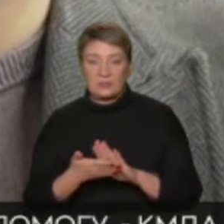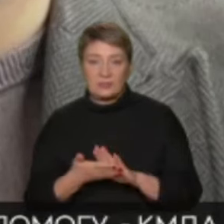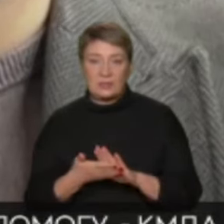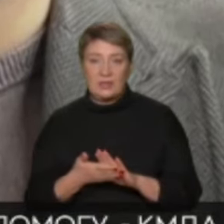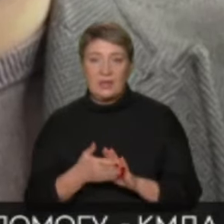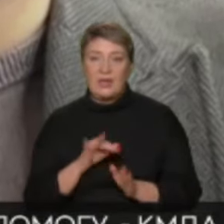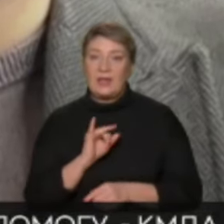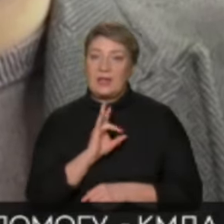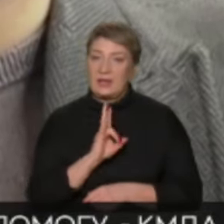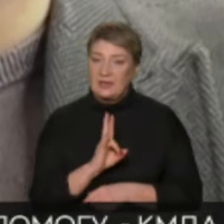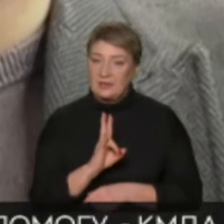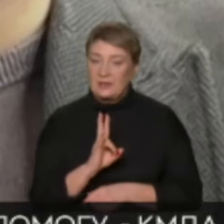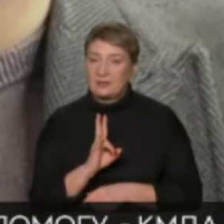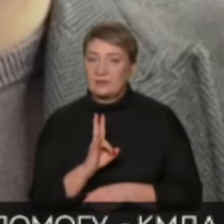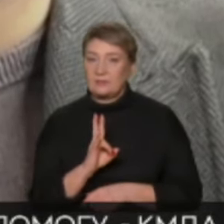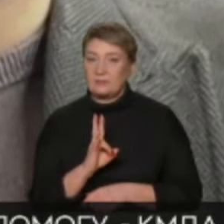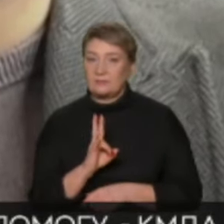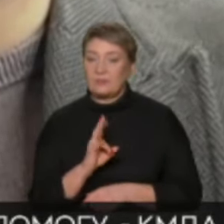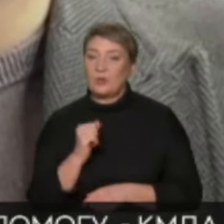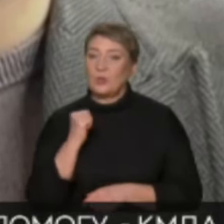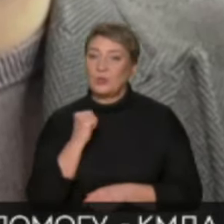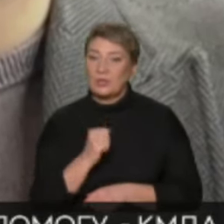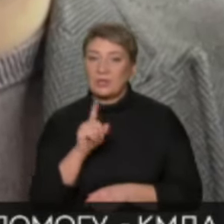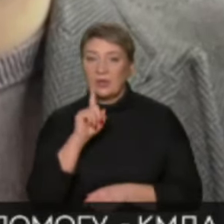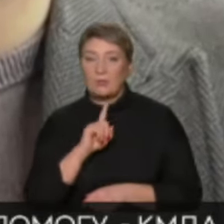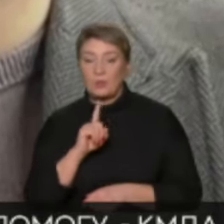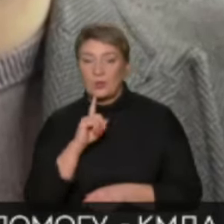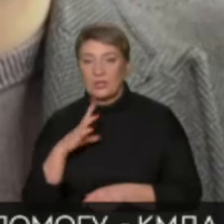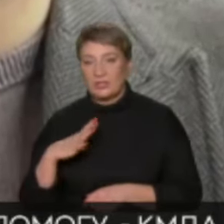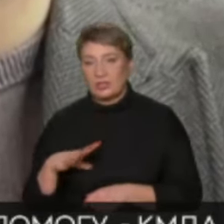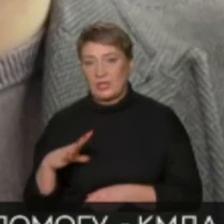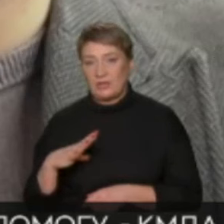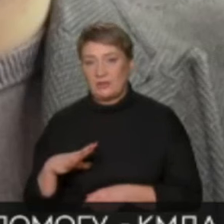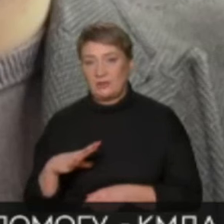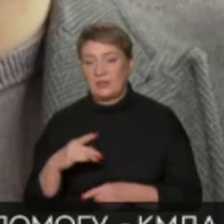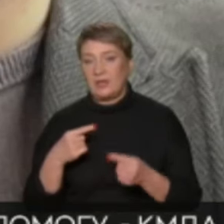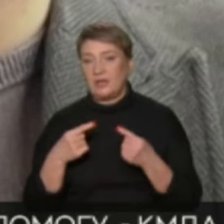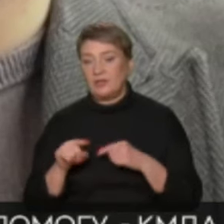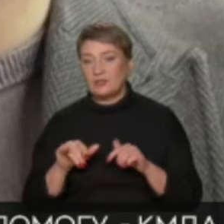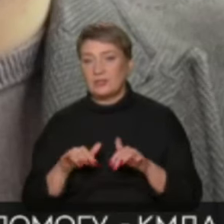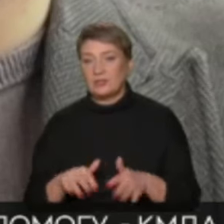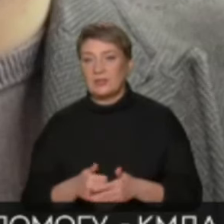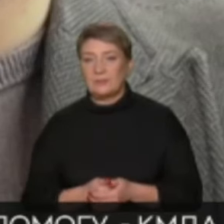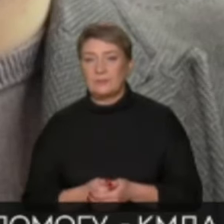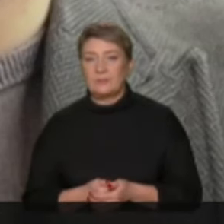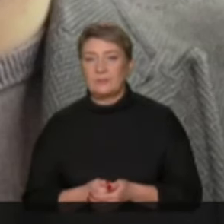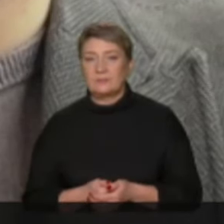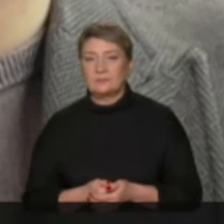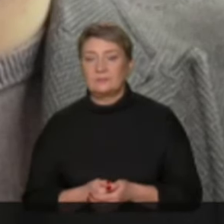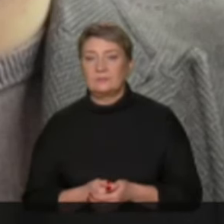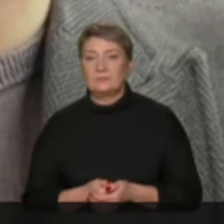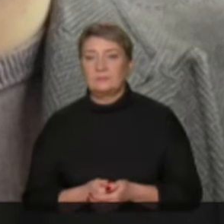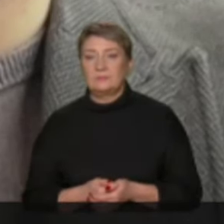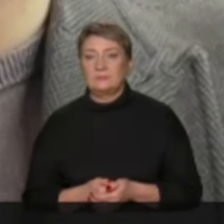Іран наніс зворотні удари і все, поки чекатиме інших дій з сторони?